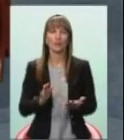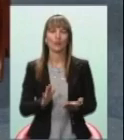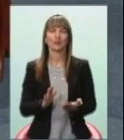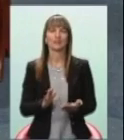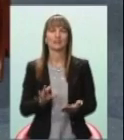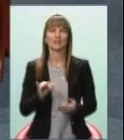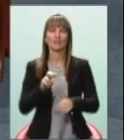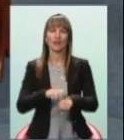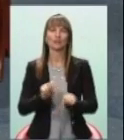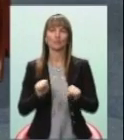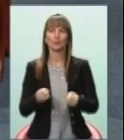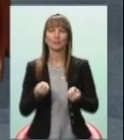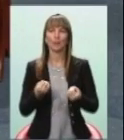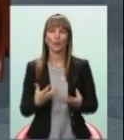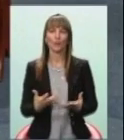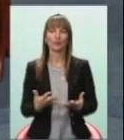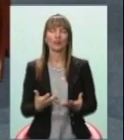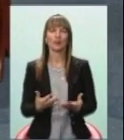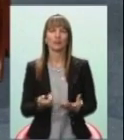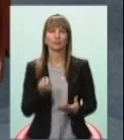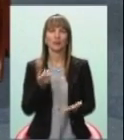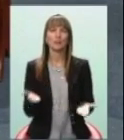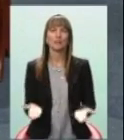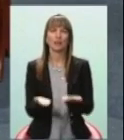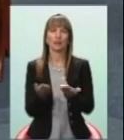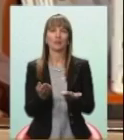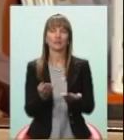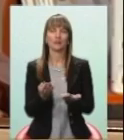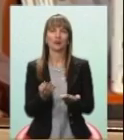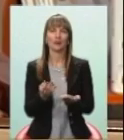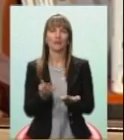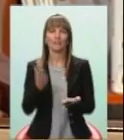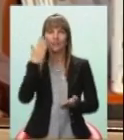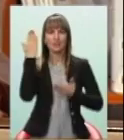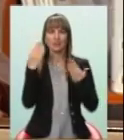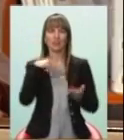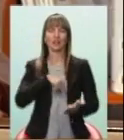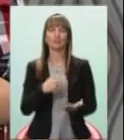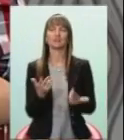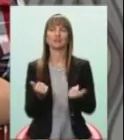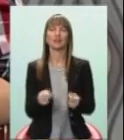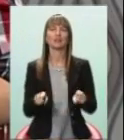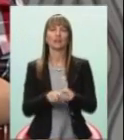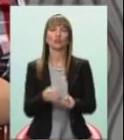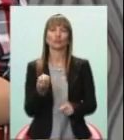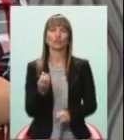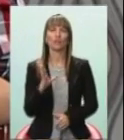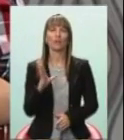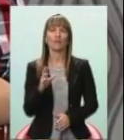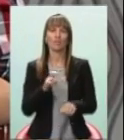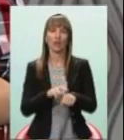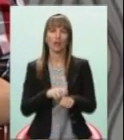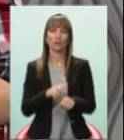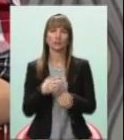переживала, а лікар міг запросто їй там трішки підняти гумором настрій, або ще щось. Ну, звичайно, також ще ветеринар має бути